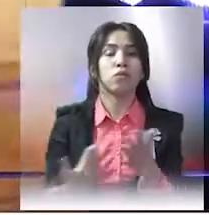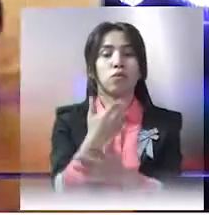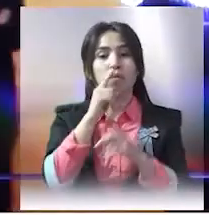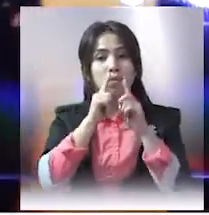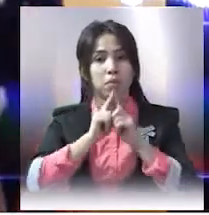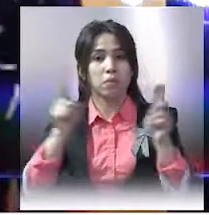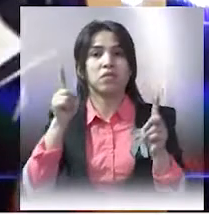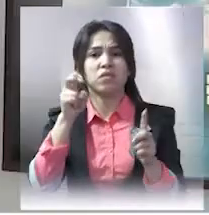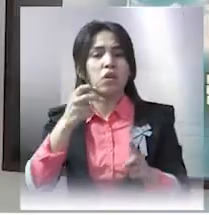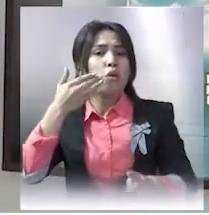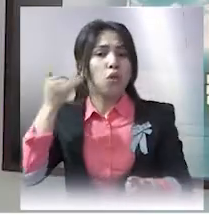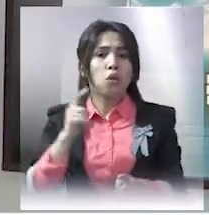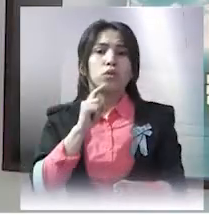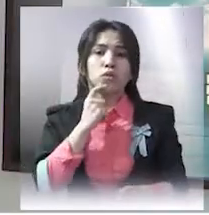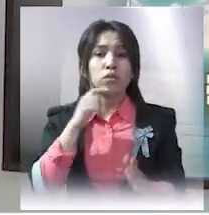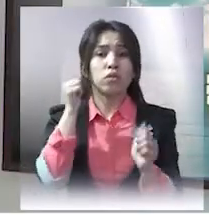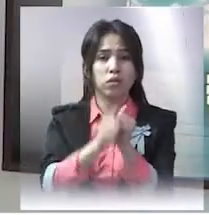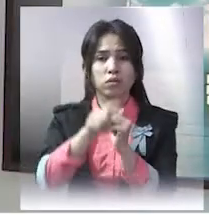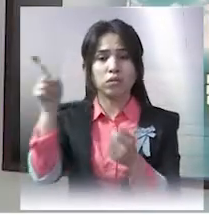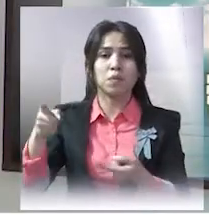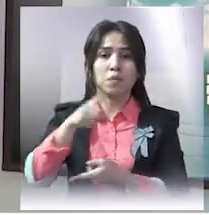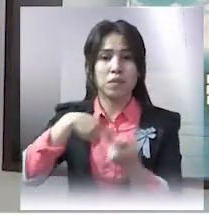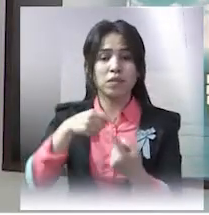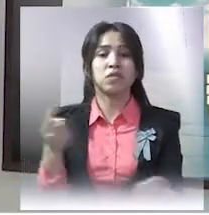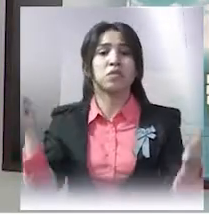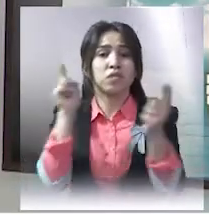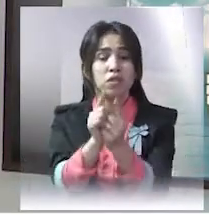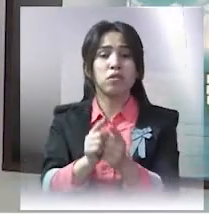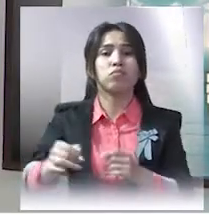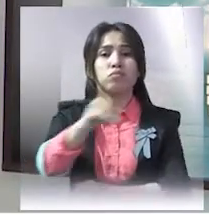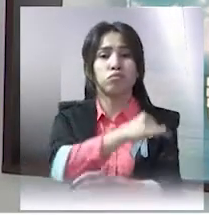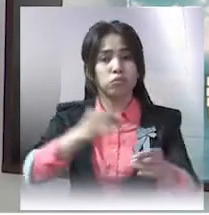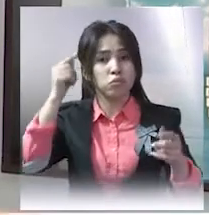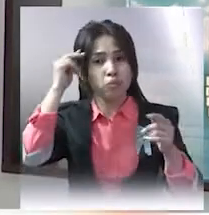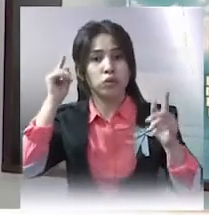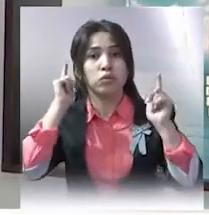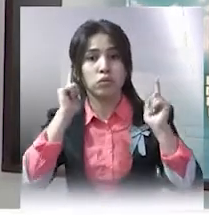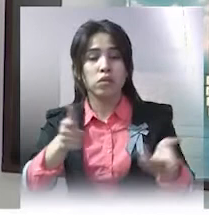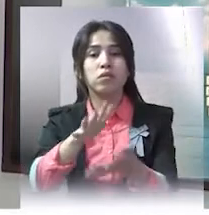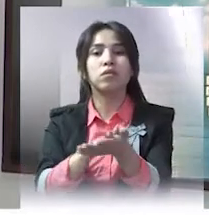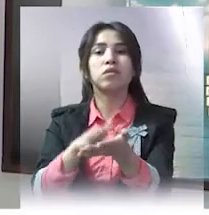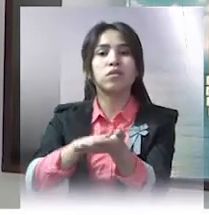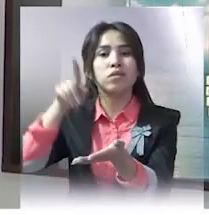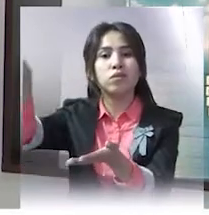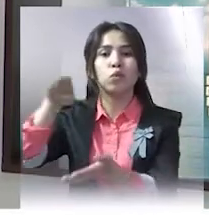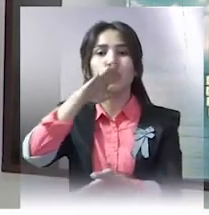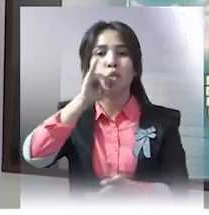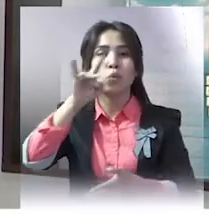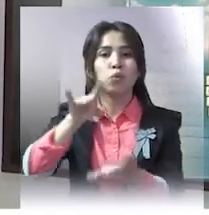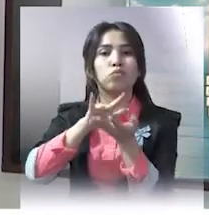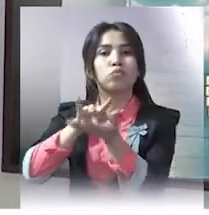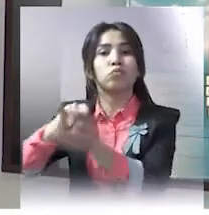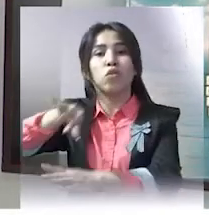маңызға ие екені де айтылды. Білім бағытында біз қазір жаңартылған білім мазмұнына толықтай көшіп жатырмыз. Қазір Назарбаев